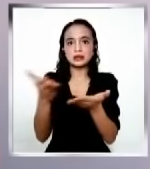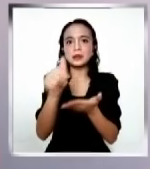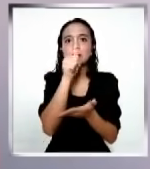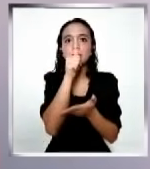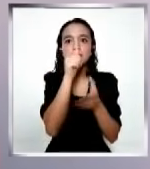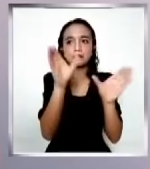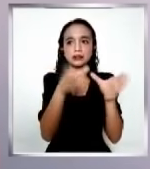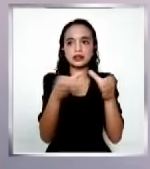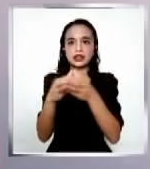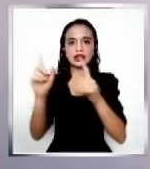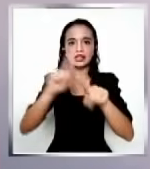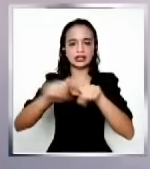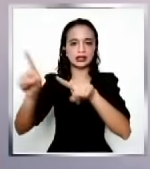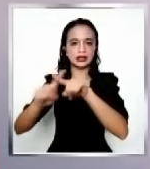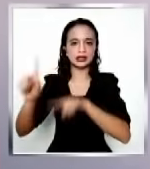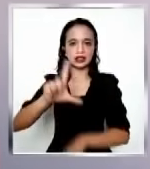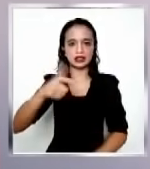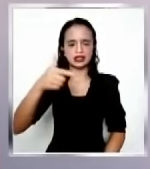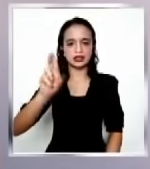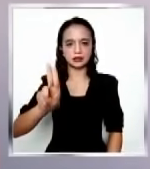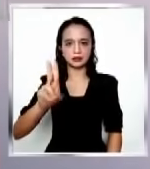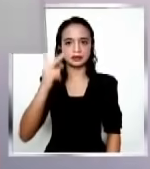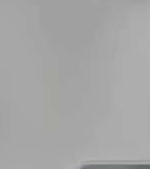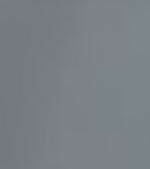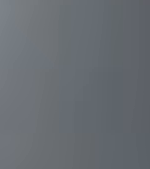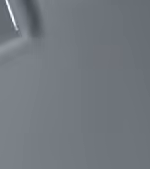na pamahalaan. Nakatutok si Cedric Castillo.